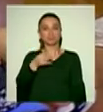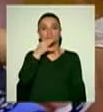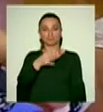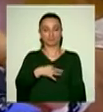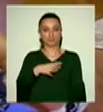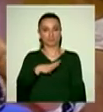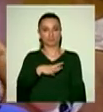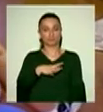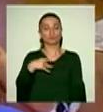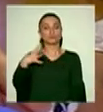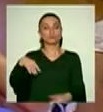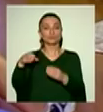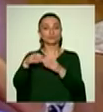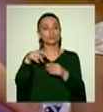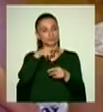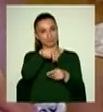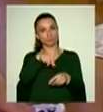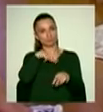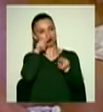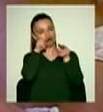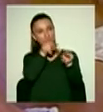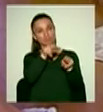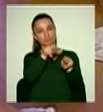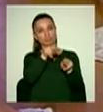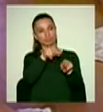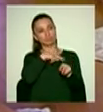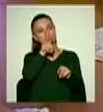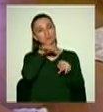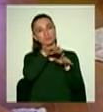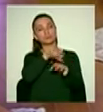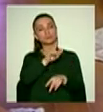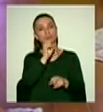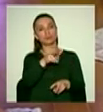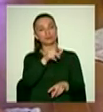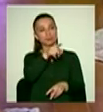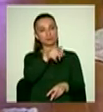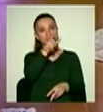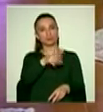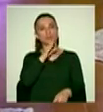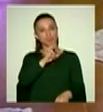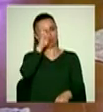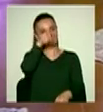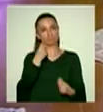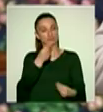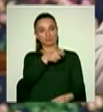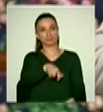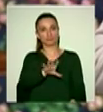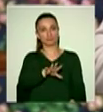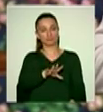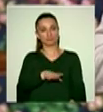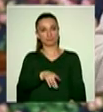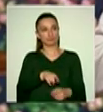შემდეგ დამირეკეს და მითხრეს. ჩვენ თქვენ გაკვირდებით, გითვალთვალებთ. როგორც ჩანს, თქვენ არ ხართ